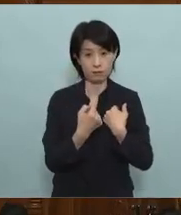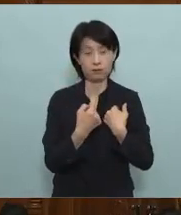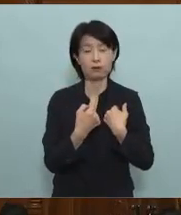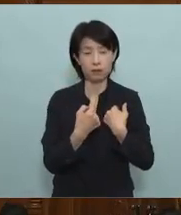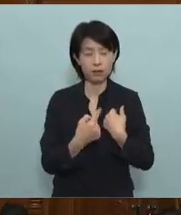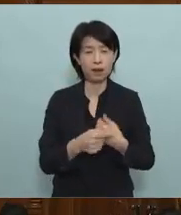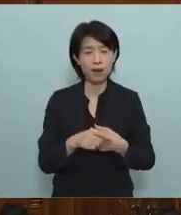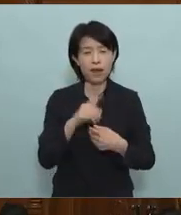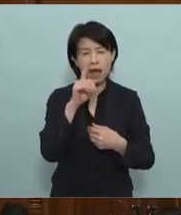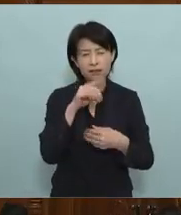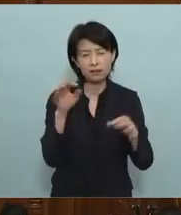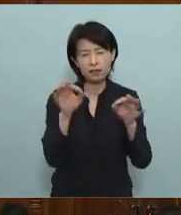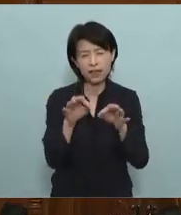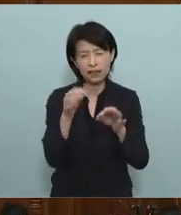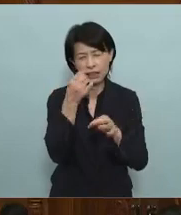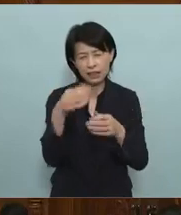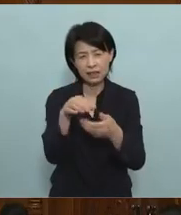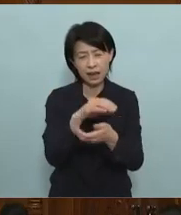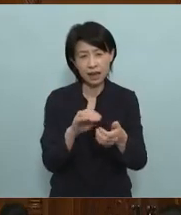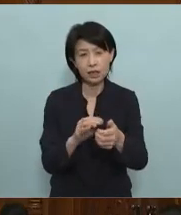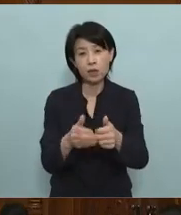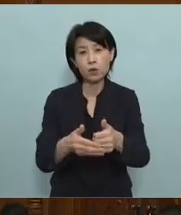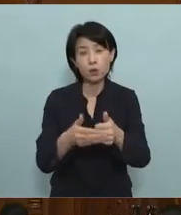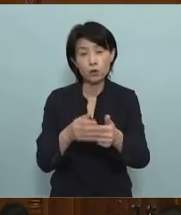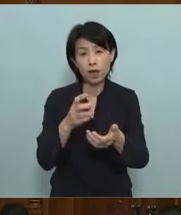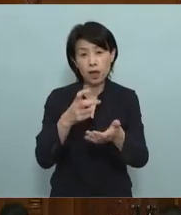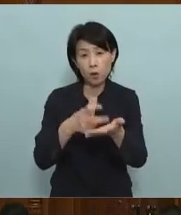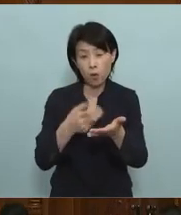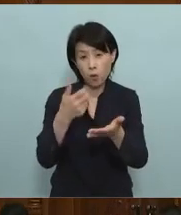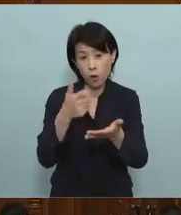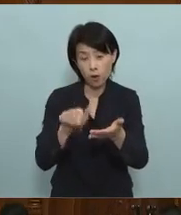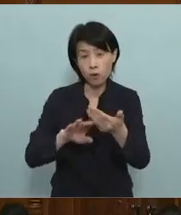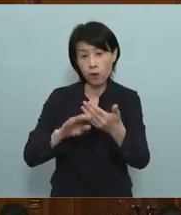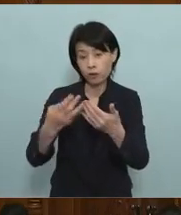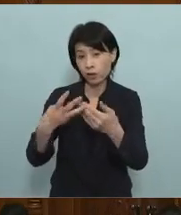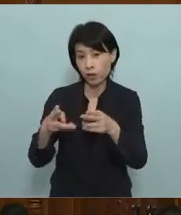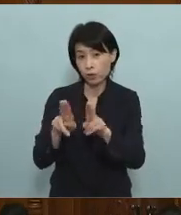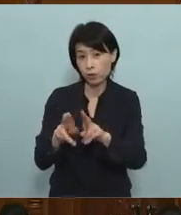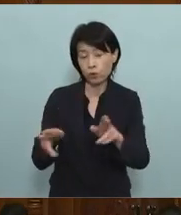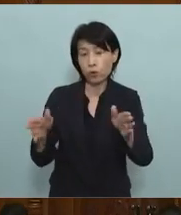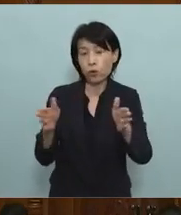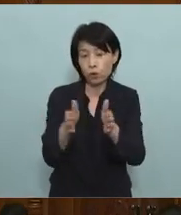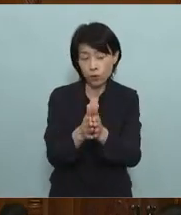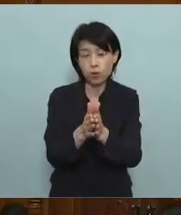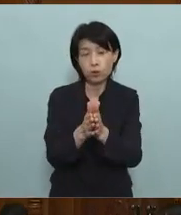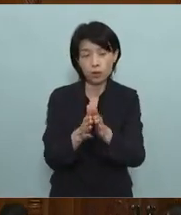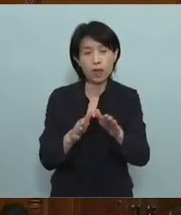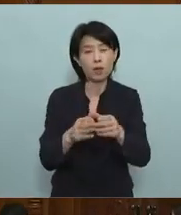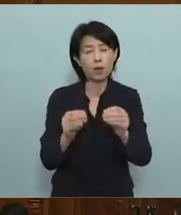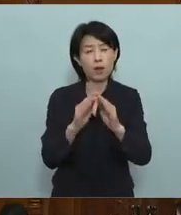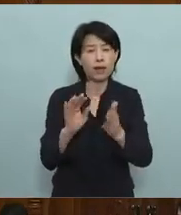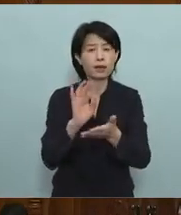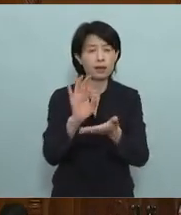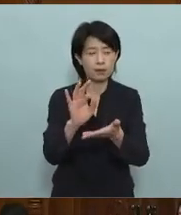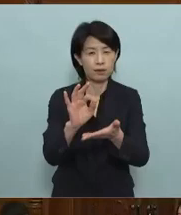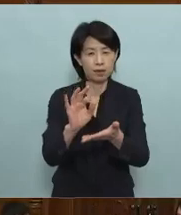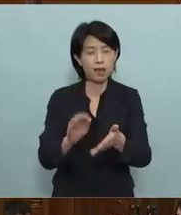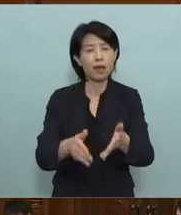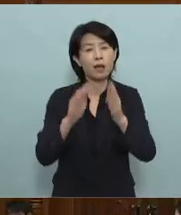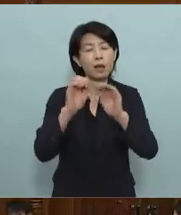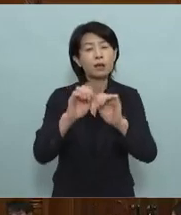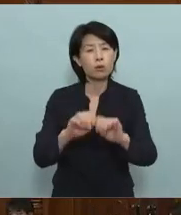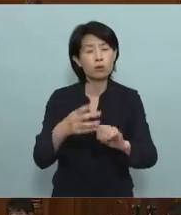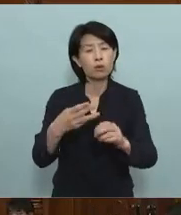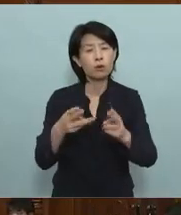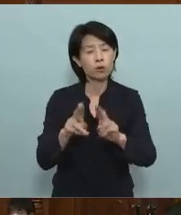悪質献金被害救済法案を他の野党と協力して今国会に提出し、その成立を与党に働